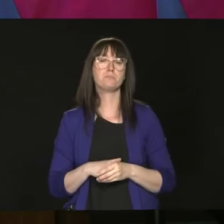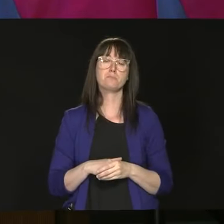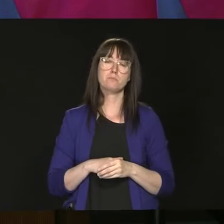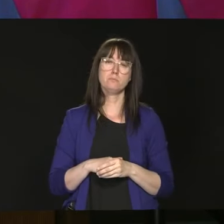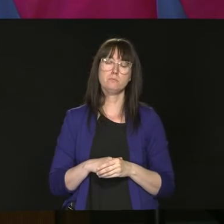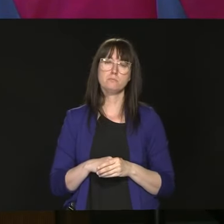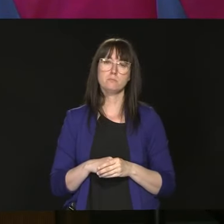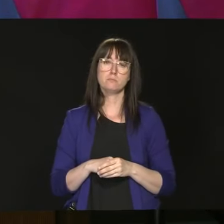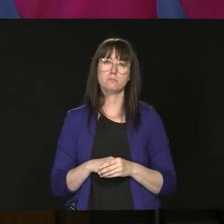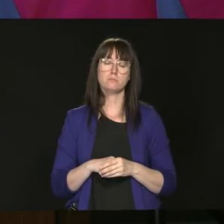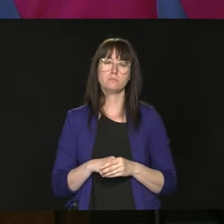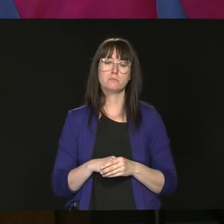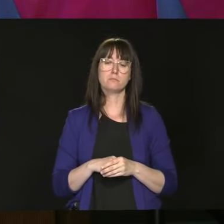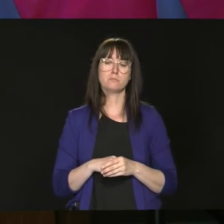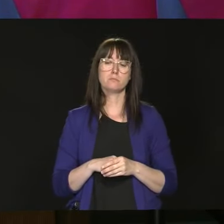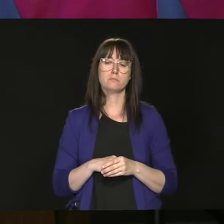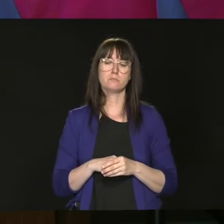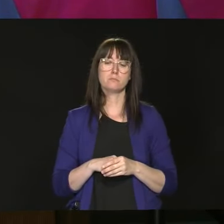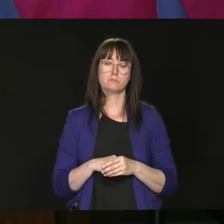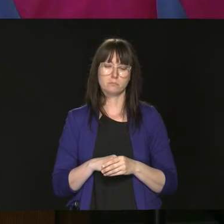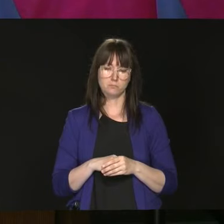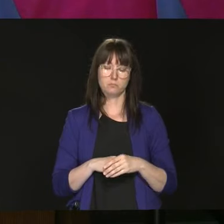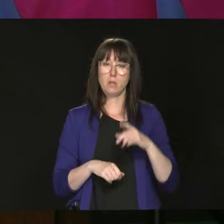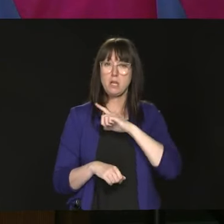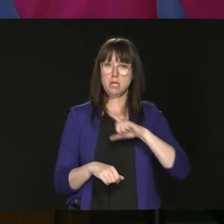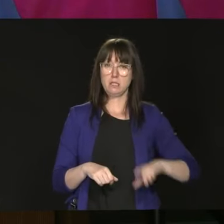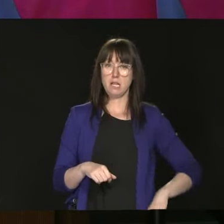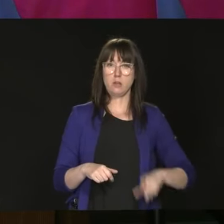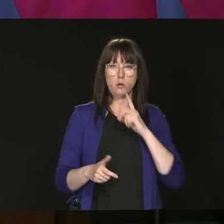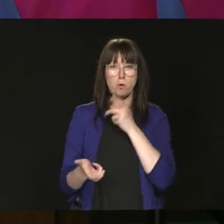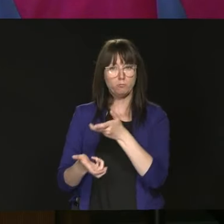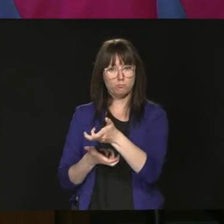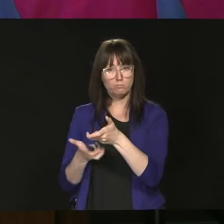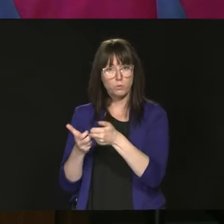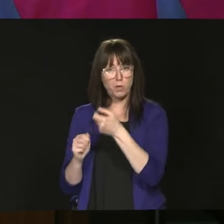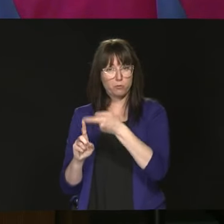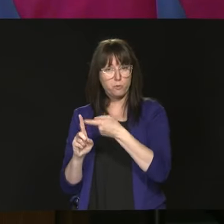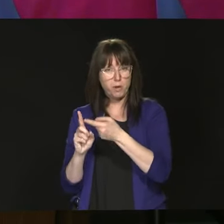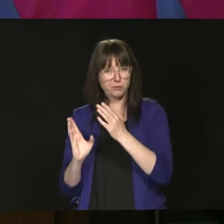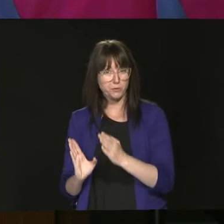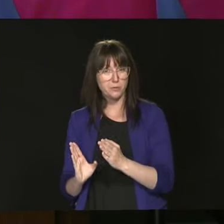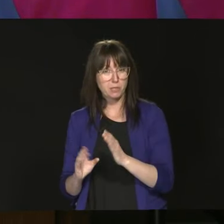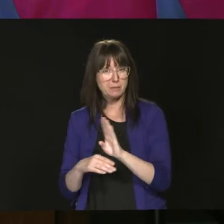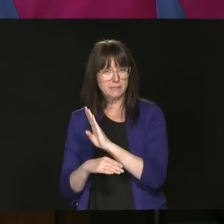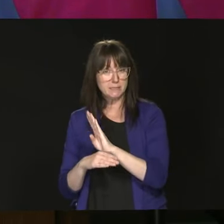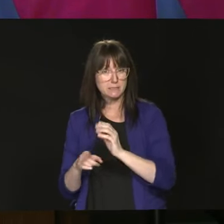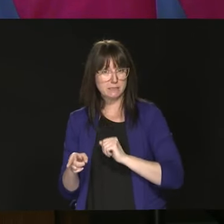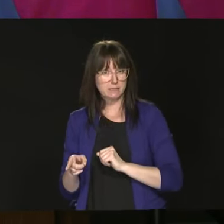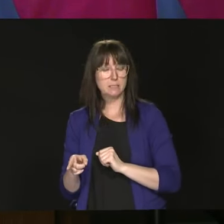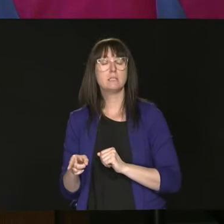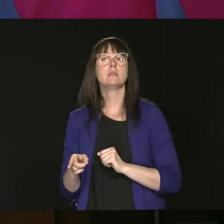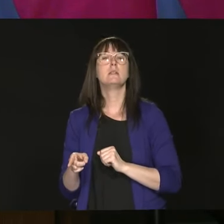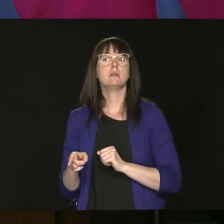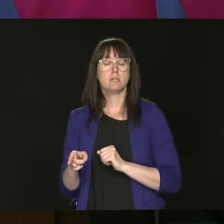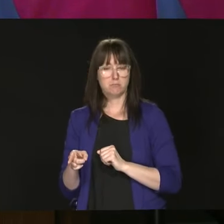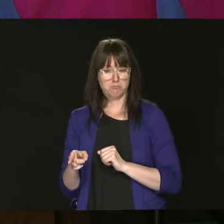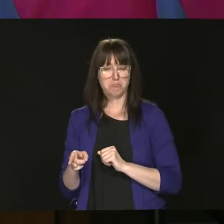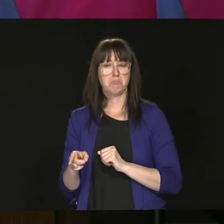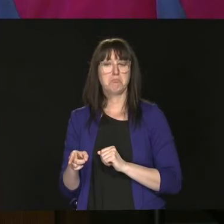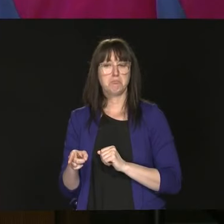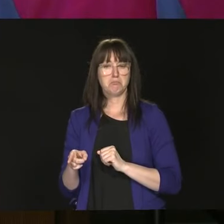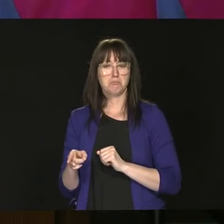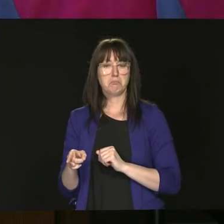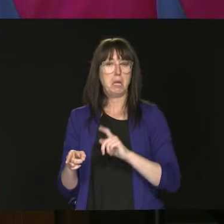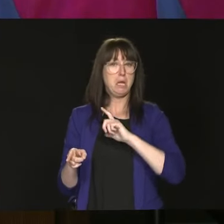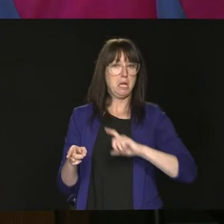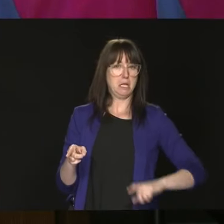façon, le propriétaire va avoir l'aide de la CMHC pour assurer qu'ils